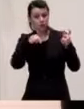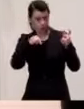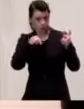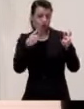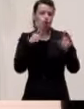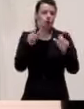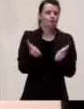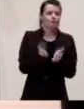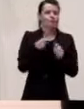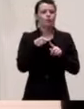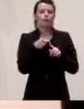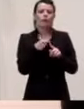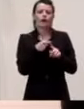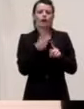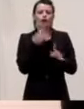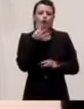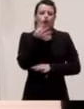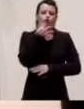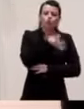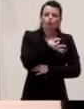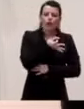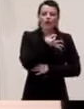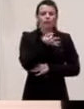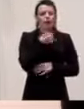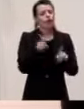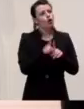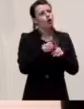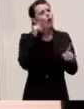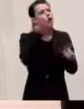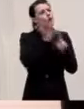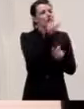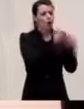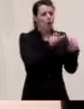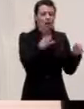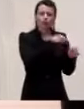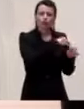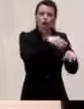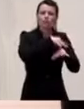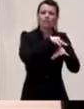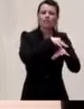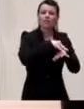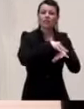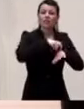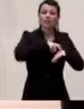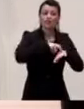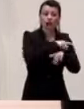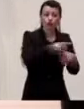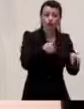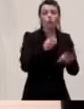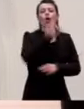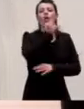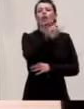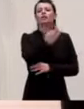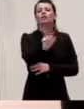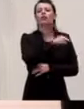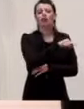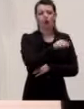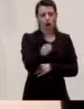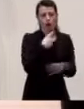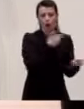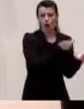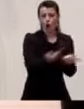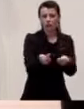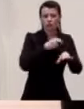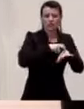suggerimento, un tentativo di ulteriore protezione per i pazienti più fragili, per gli ospiti più fragili dell'RSA, è proprio quello che